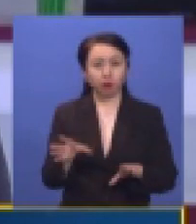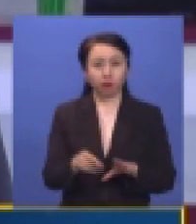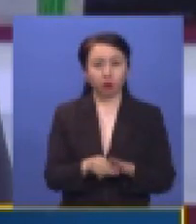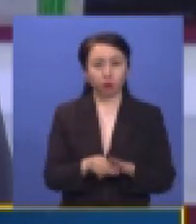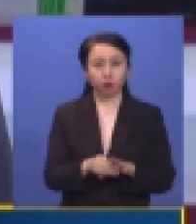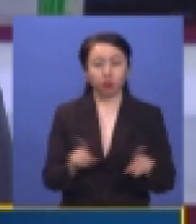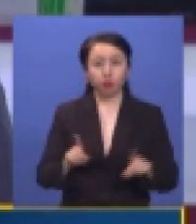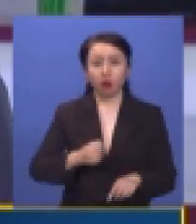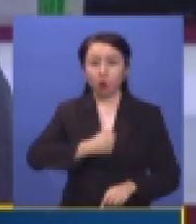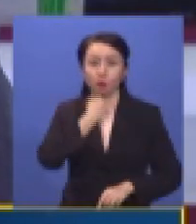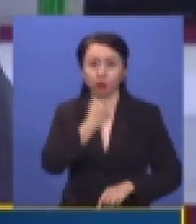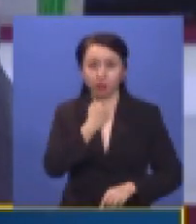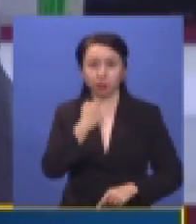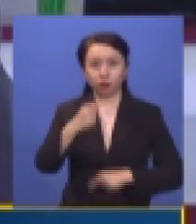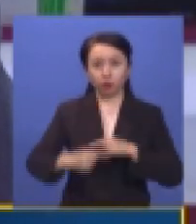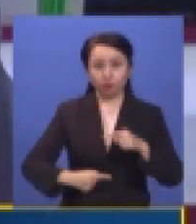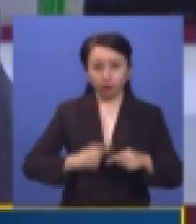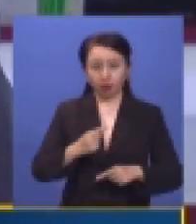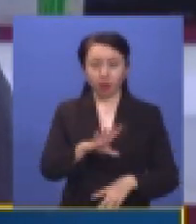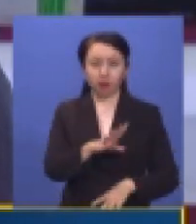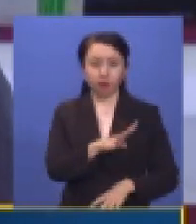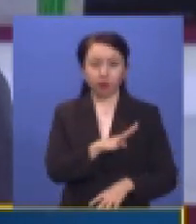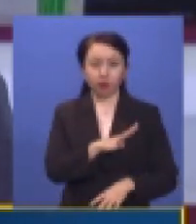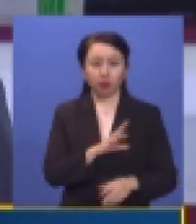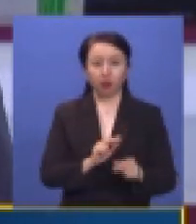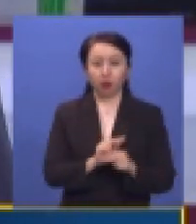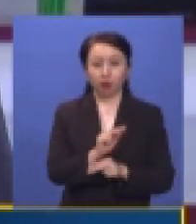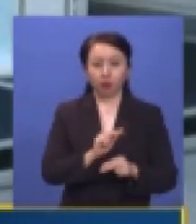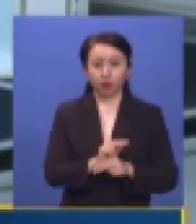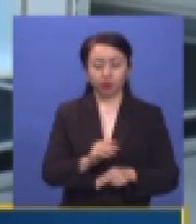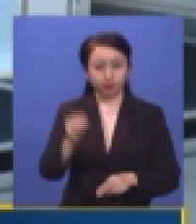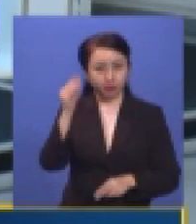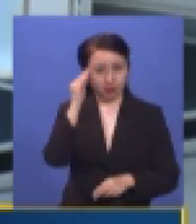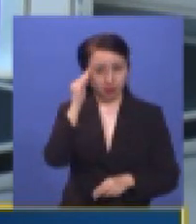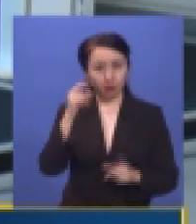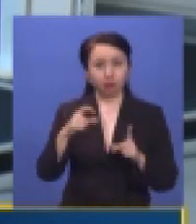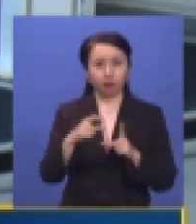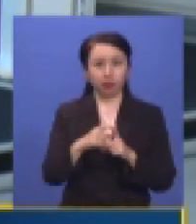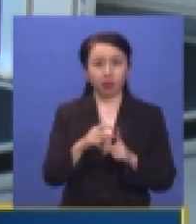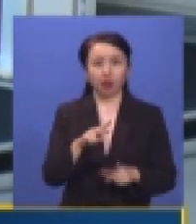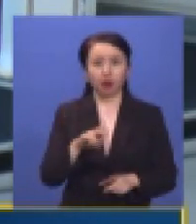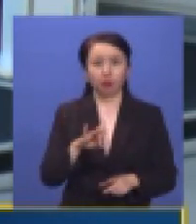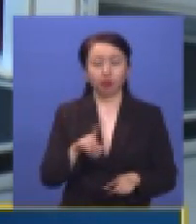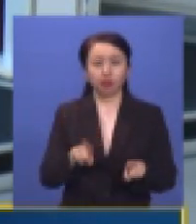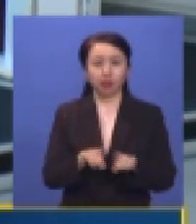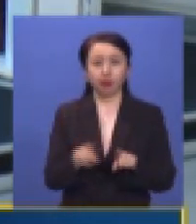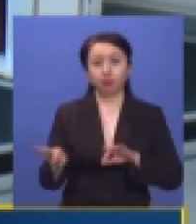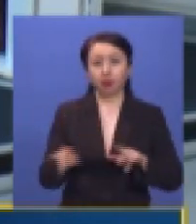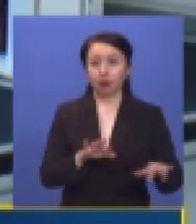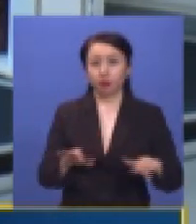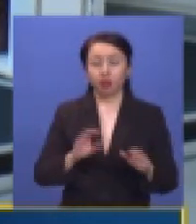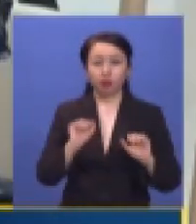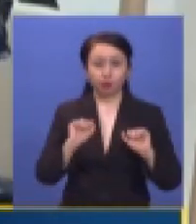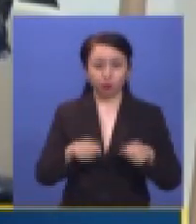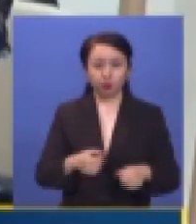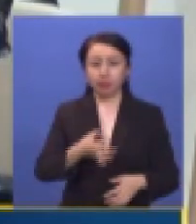у подрастающего поколения складывалось, уже формировалось сознание. По словам Дамира Хабибуллина, подобные мероприятия